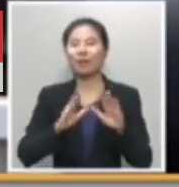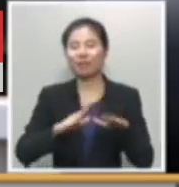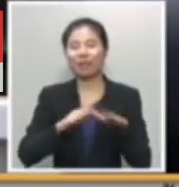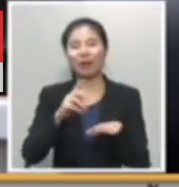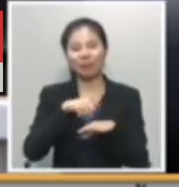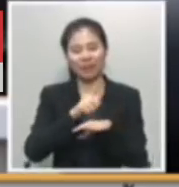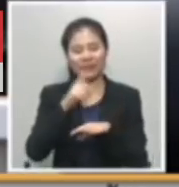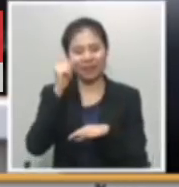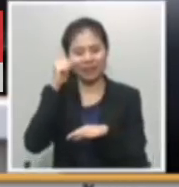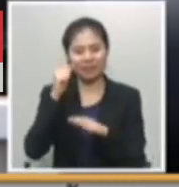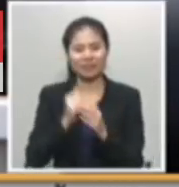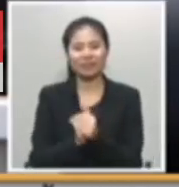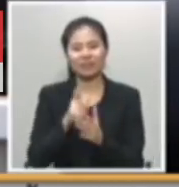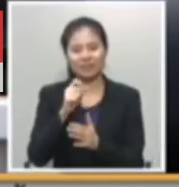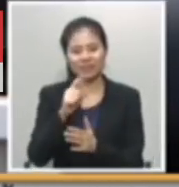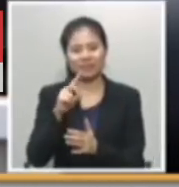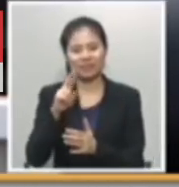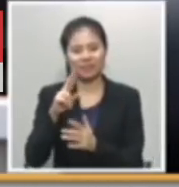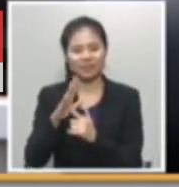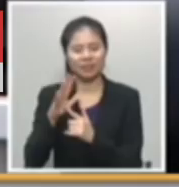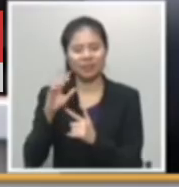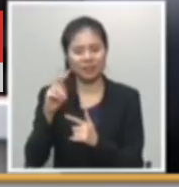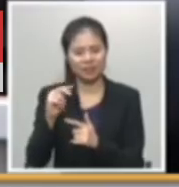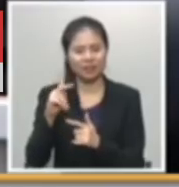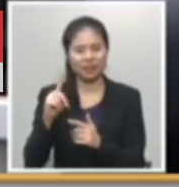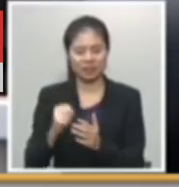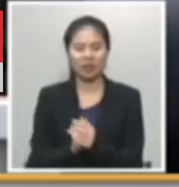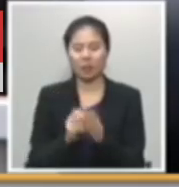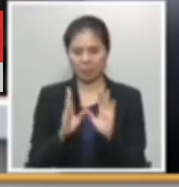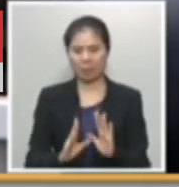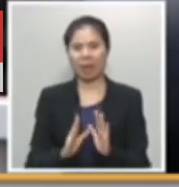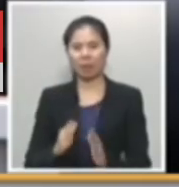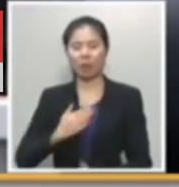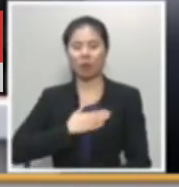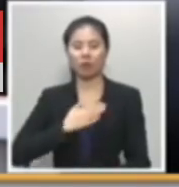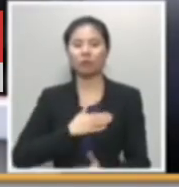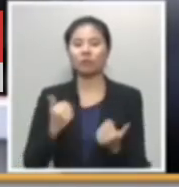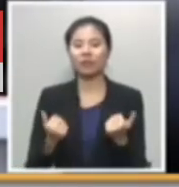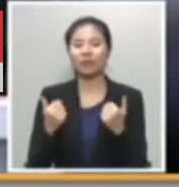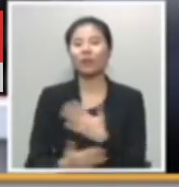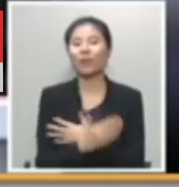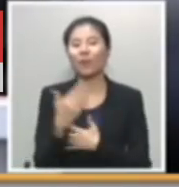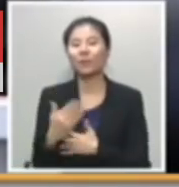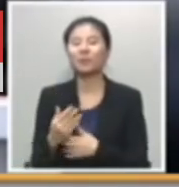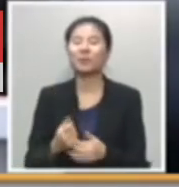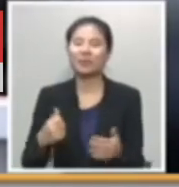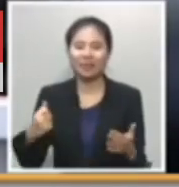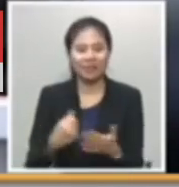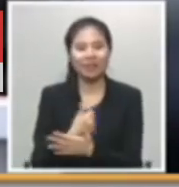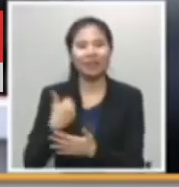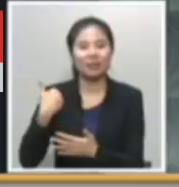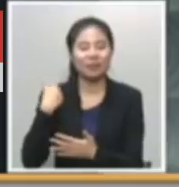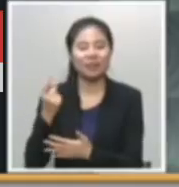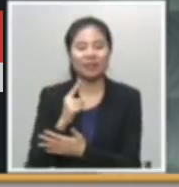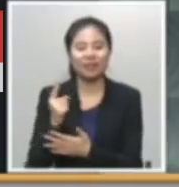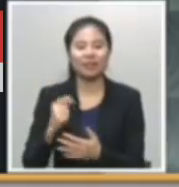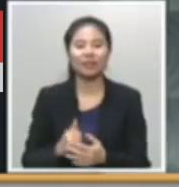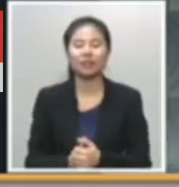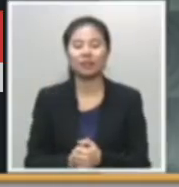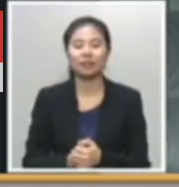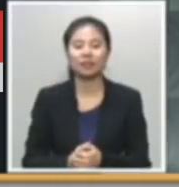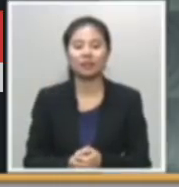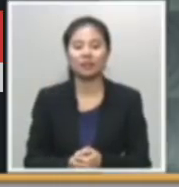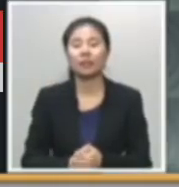าสารันพุทธสารันเกตเป็นแบบนี้ท่านดูนะครับวันนี้ประเทศไทยเสียโอกาสมากเลยนะฮะท่านดูนะครับนี่คืออ